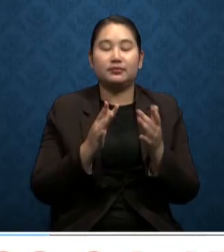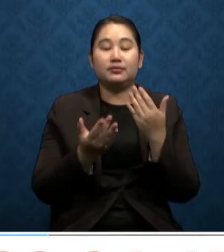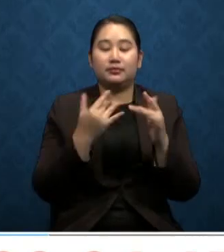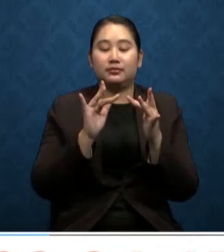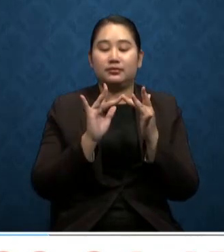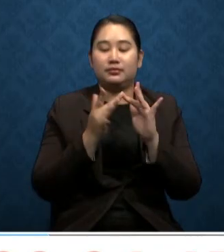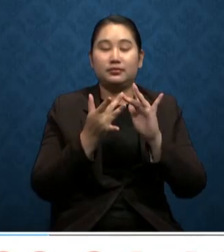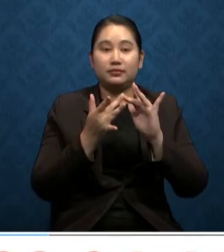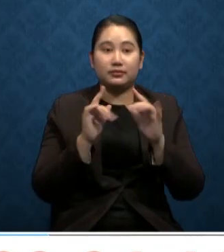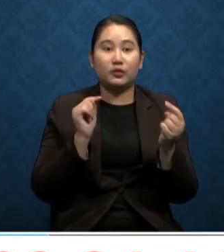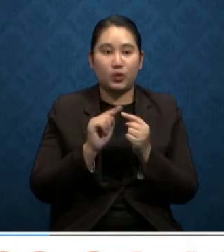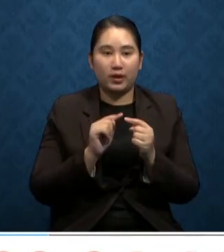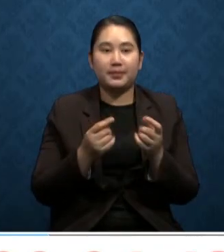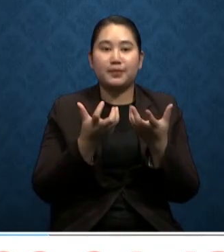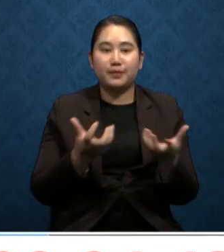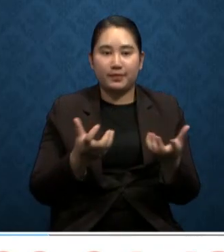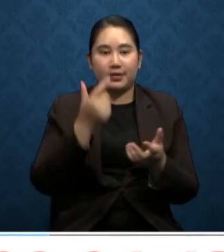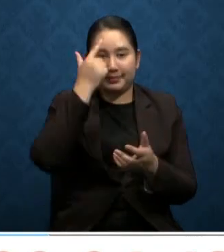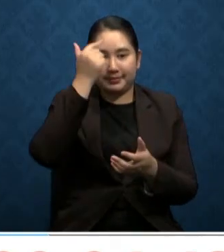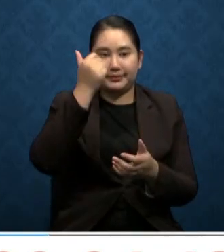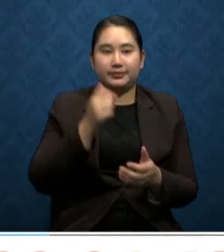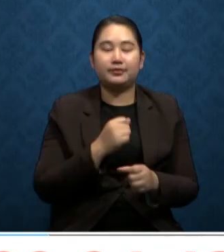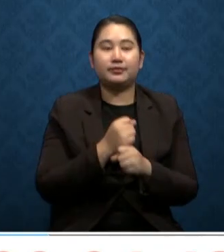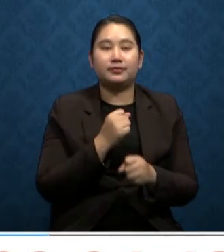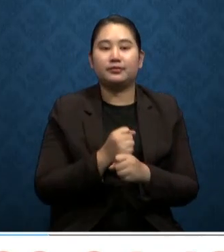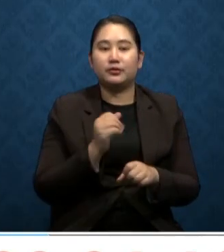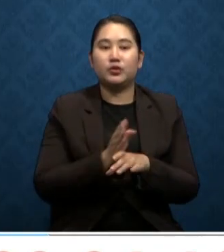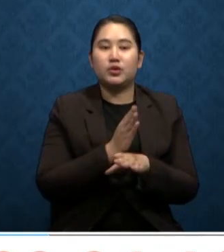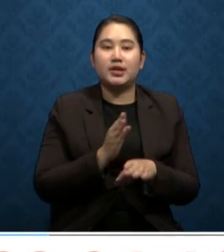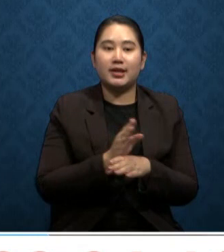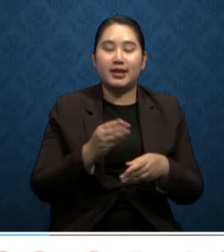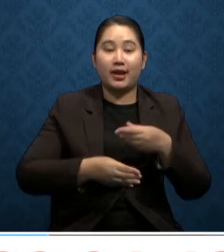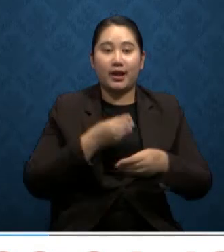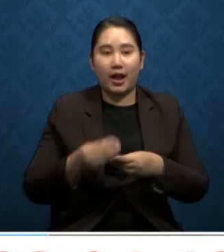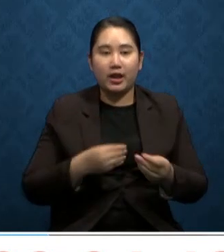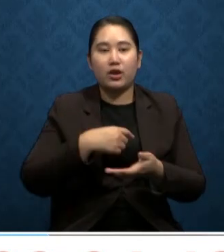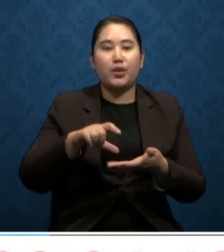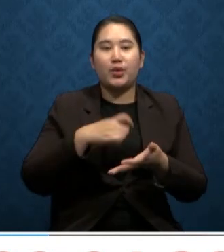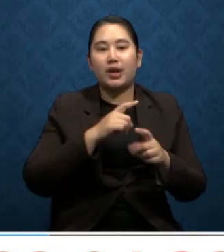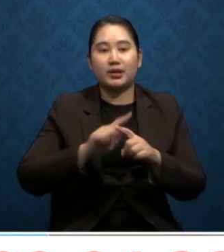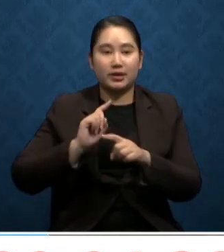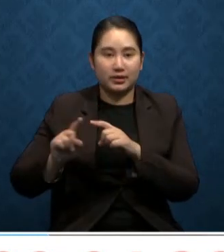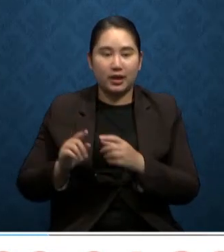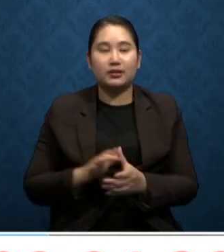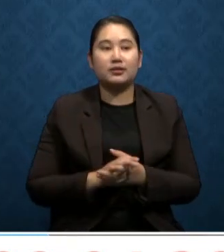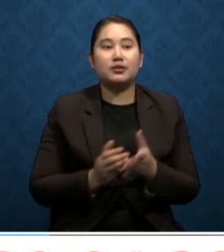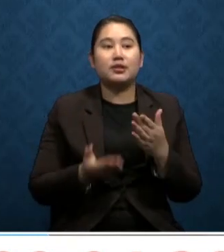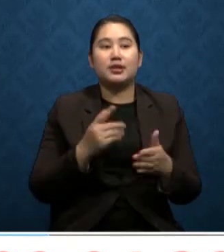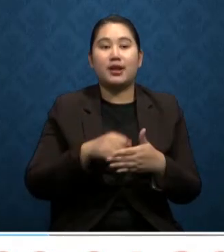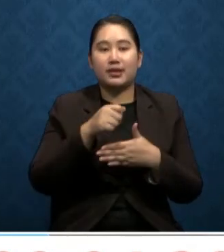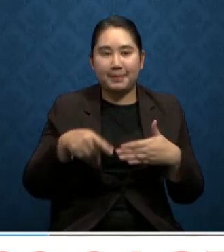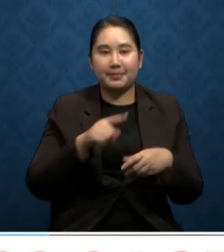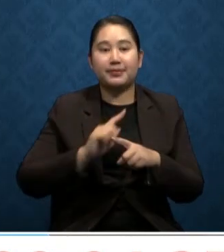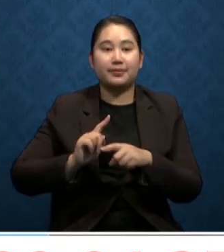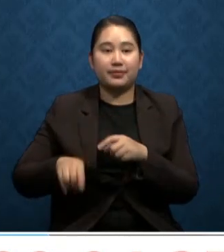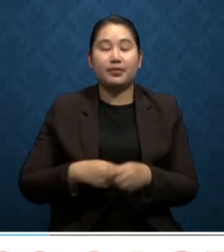เทคโนโลยีที่เป็นอิเล็กทรอนิกส์อัจฉริยะเรื่องe-commerce efinance e-educationหรือแม้แต่แพลตฟอร์มต่างๆเนี่ย